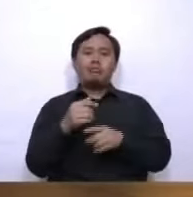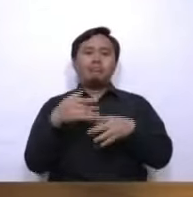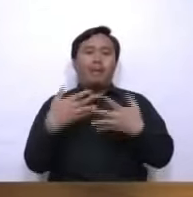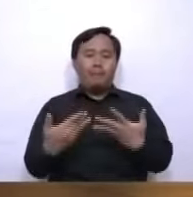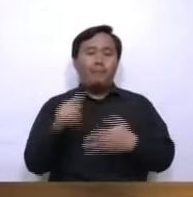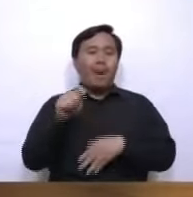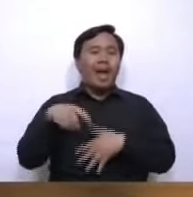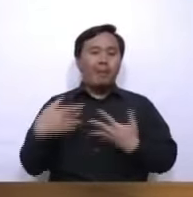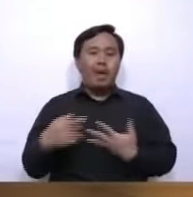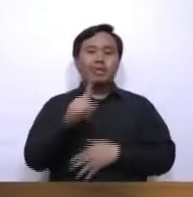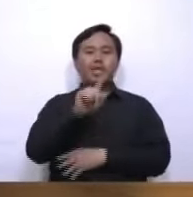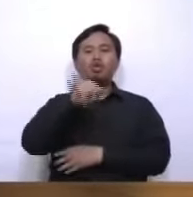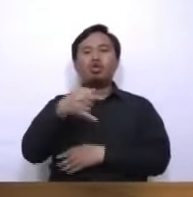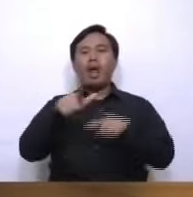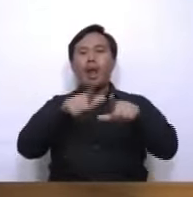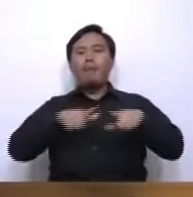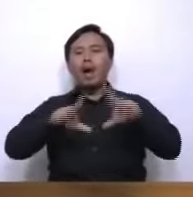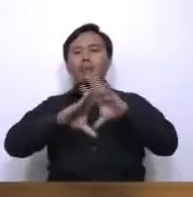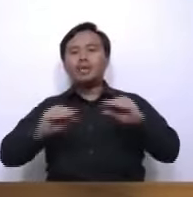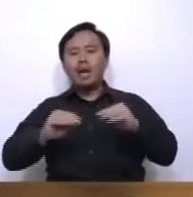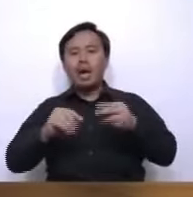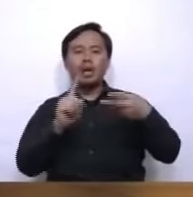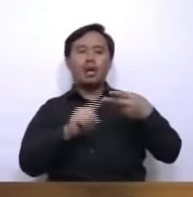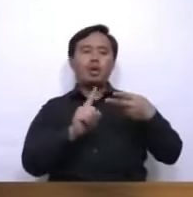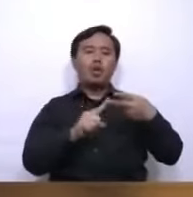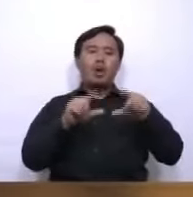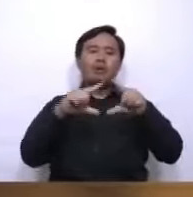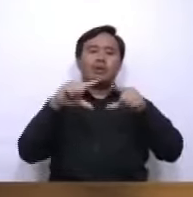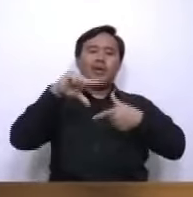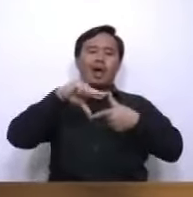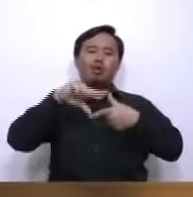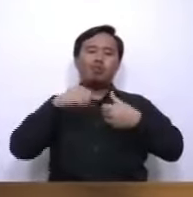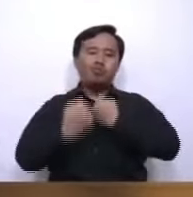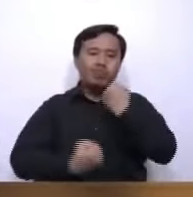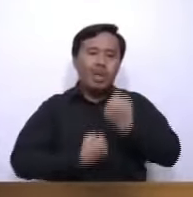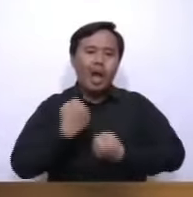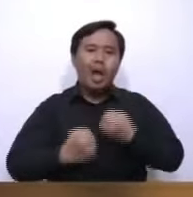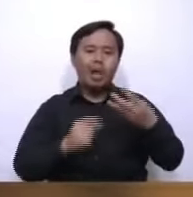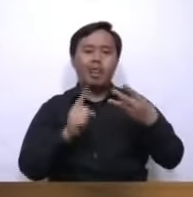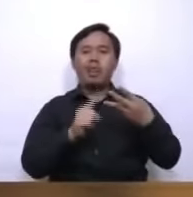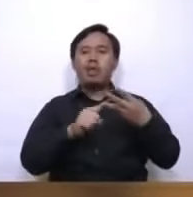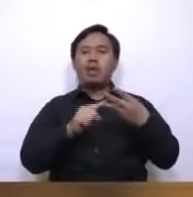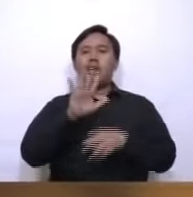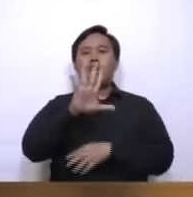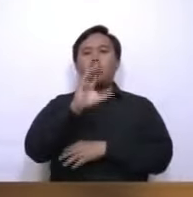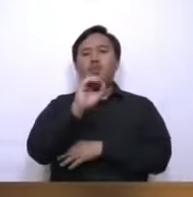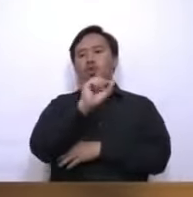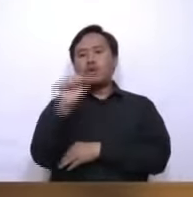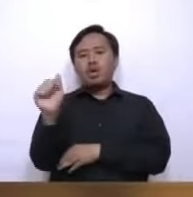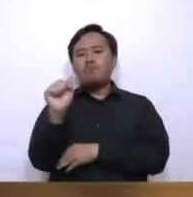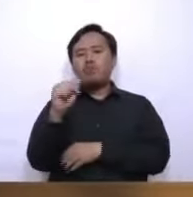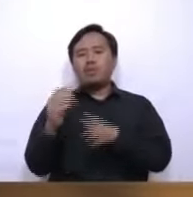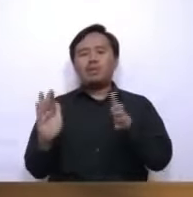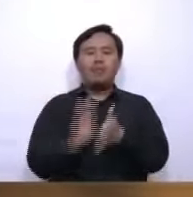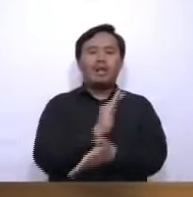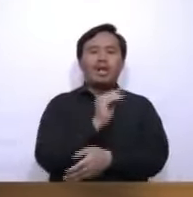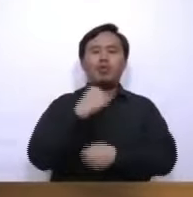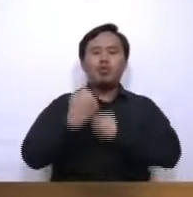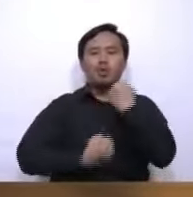lapangan kerja, yang kedua kartu wirausaha, yang ketiga dengan 50 ribu peluang usaha baru untuk ibu